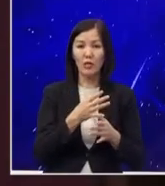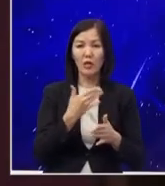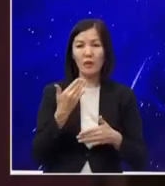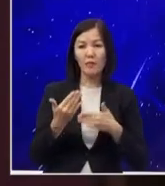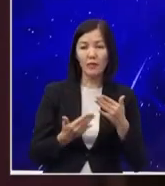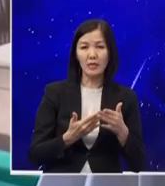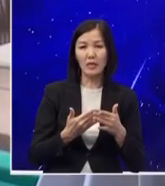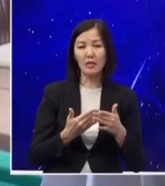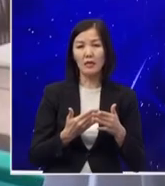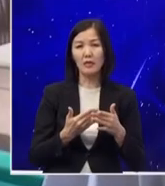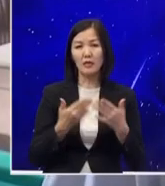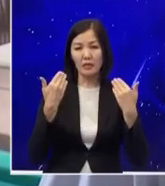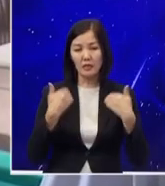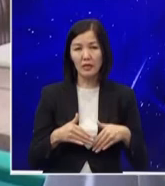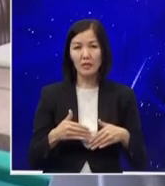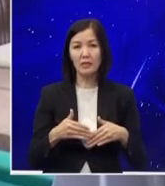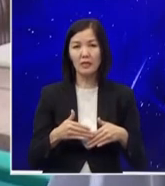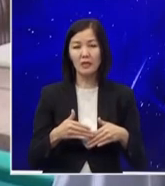адам денесі,